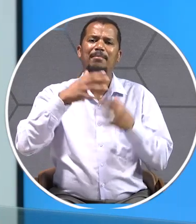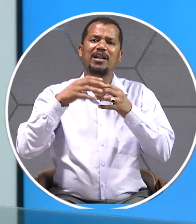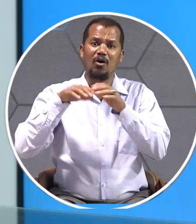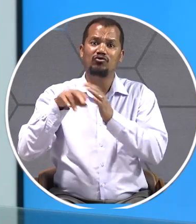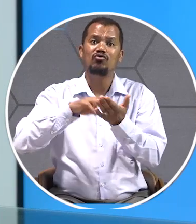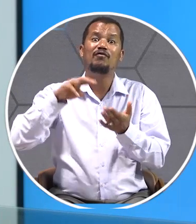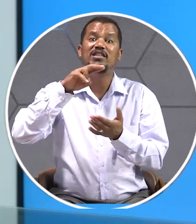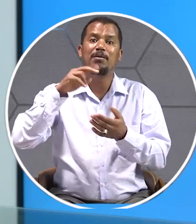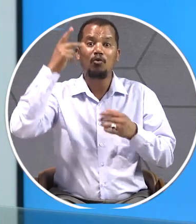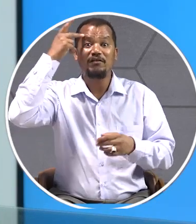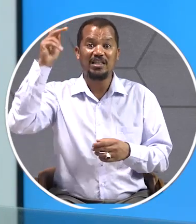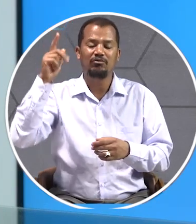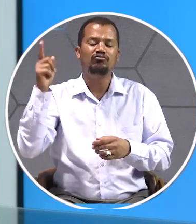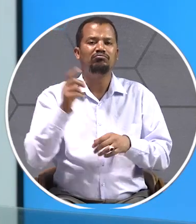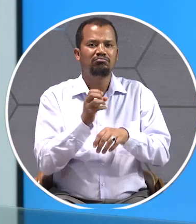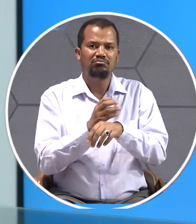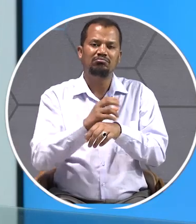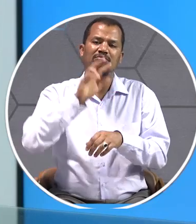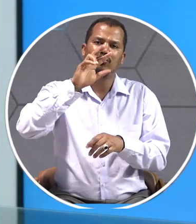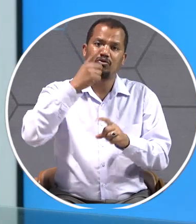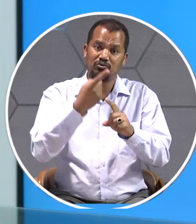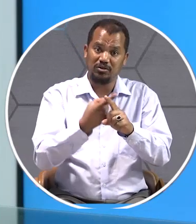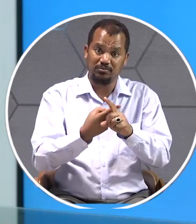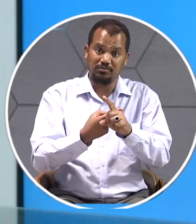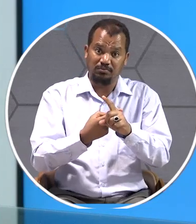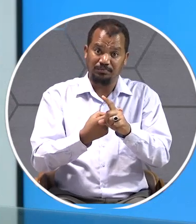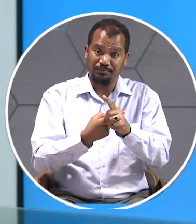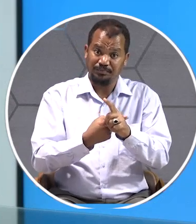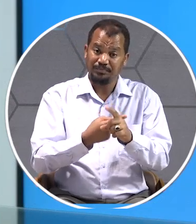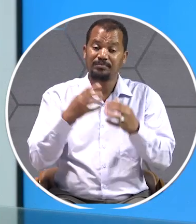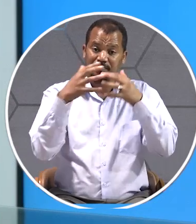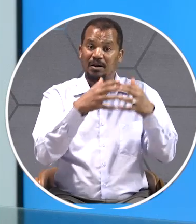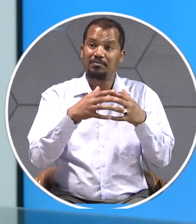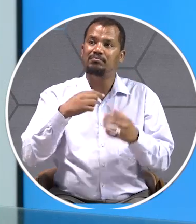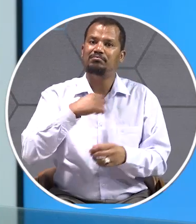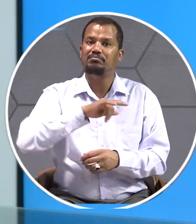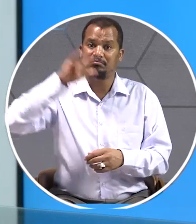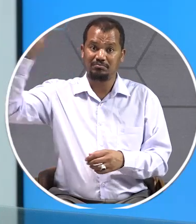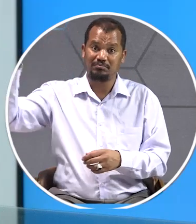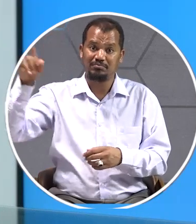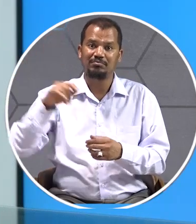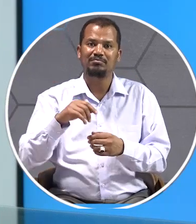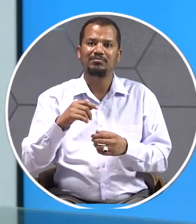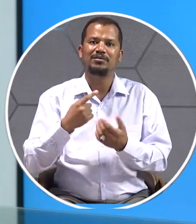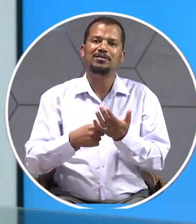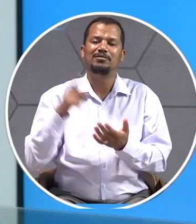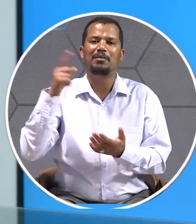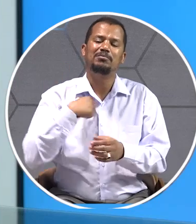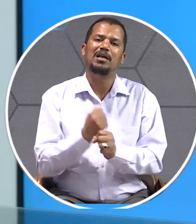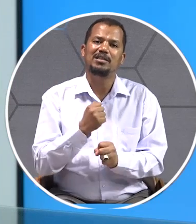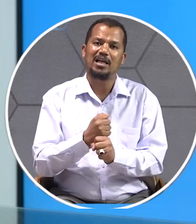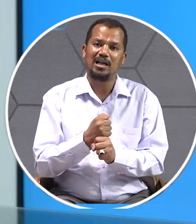እሷ አድቫይዘር ሆነችን። አንድ 3 ወርም እዛ ከአሜሪካን ሀገር ሄደንም ዲዘርቴሽን